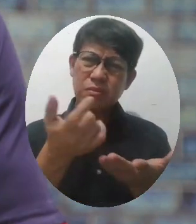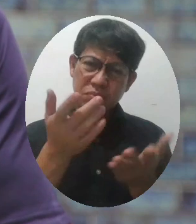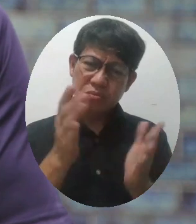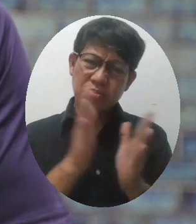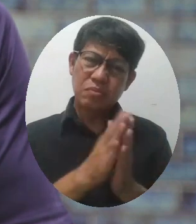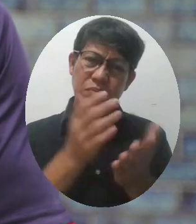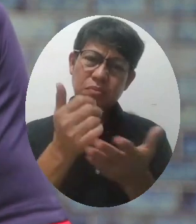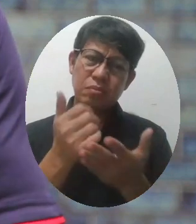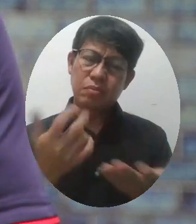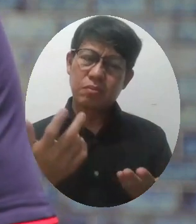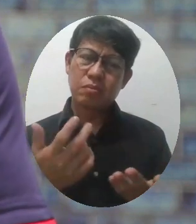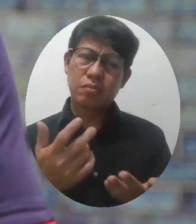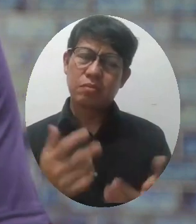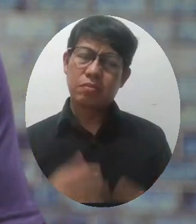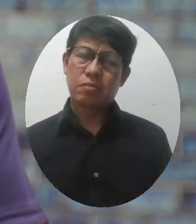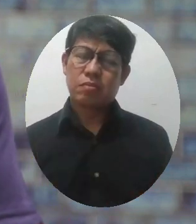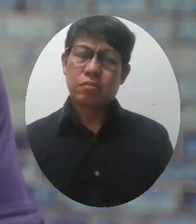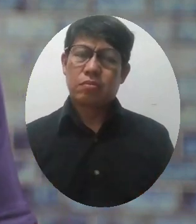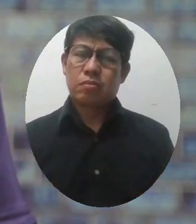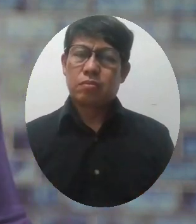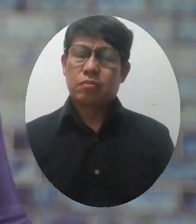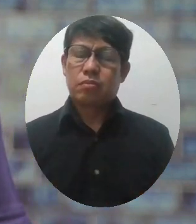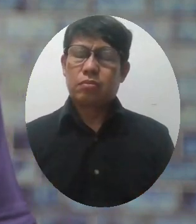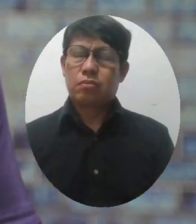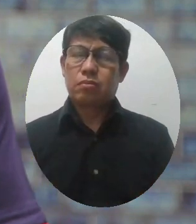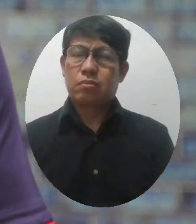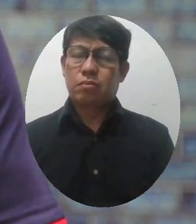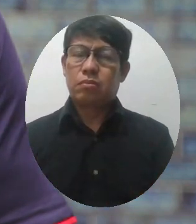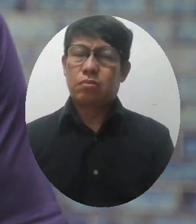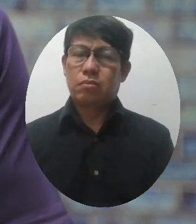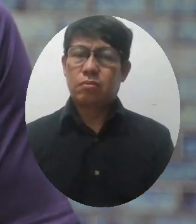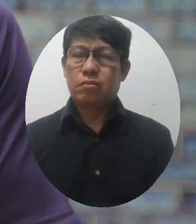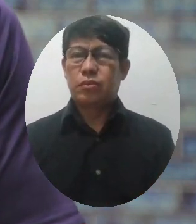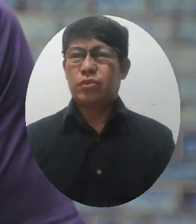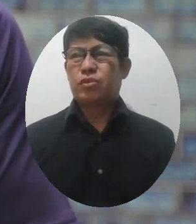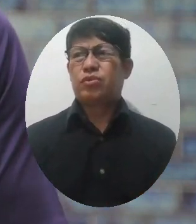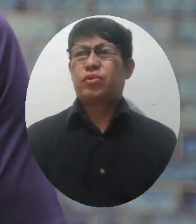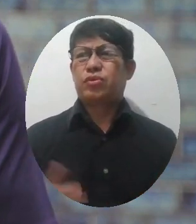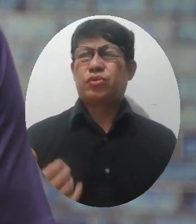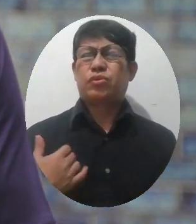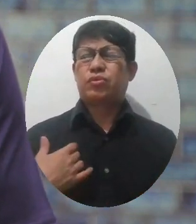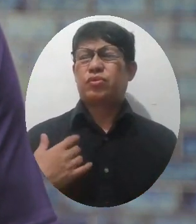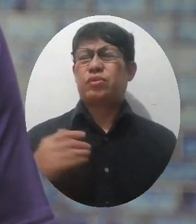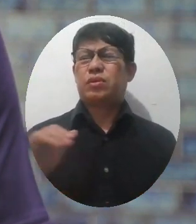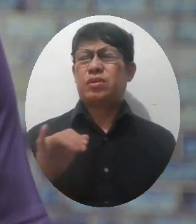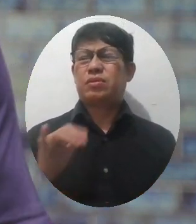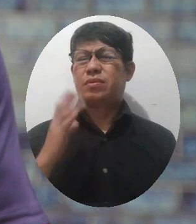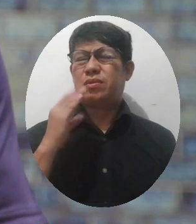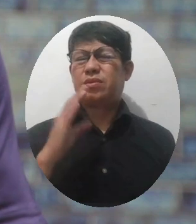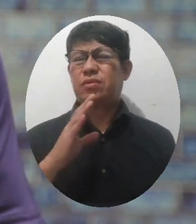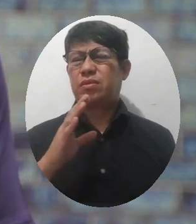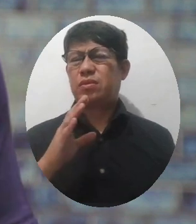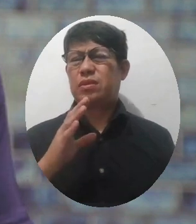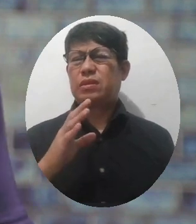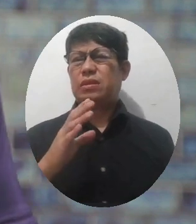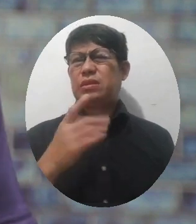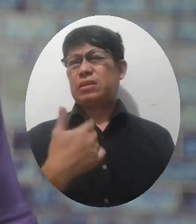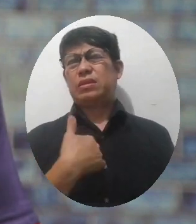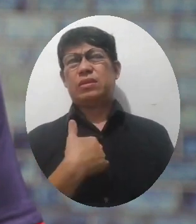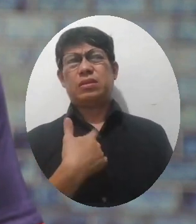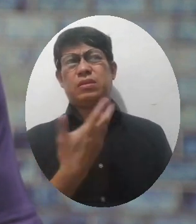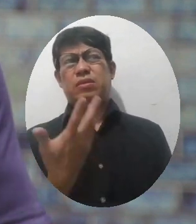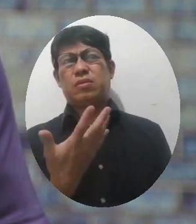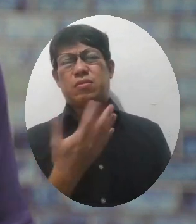muntik pang makasuhan si Magdalene dahil sa utang na 30,000 pesos. Hindi nila sukat